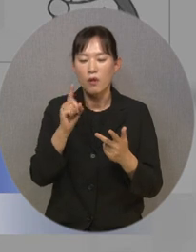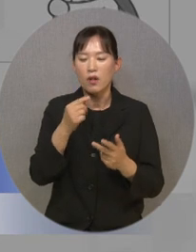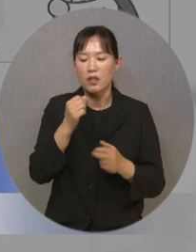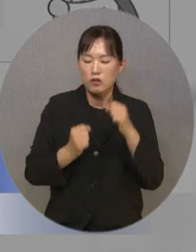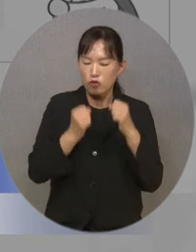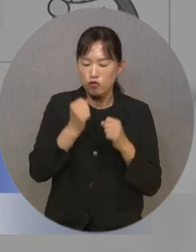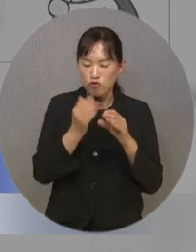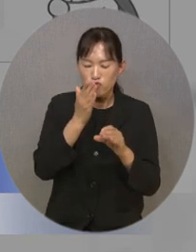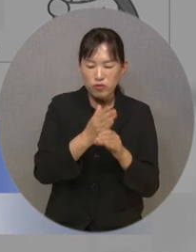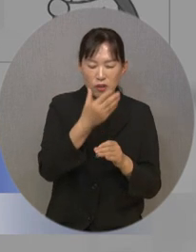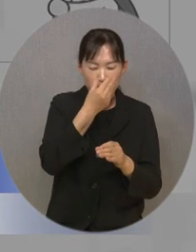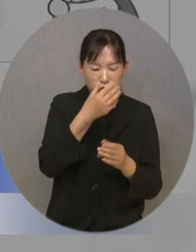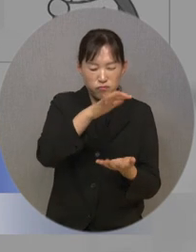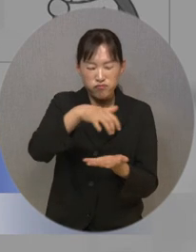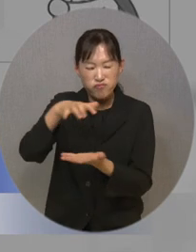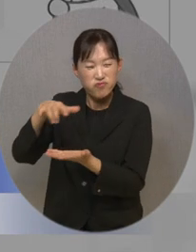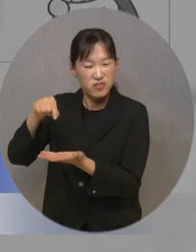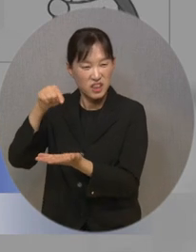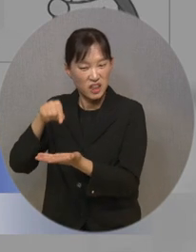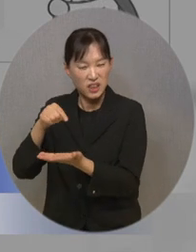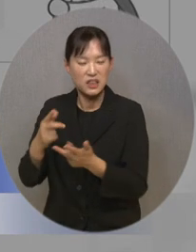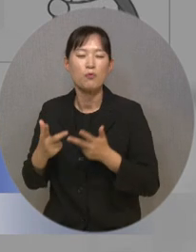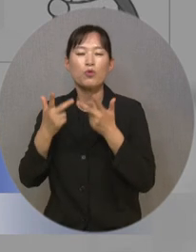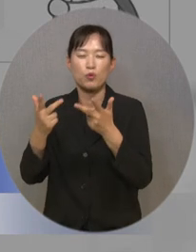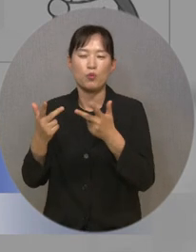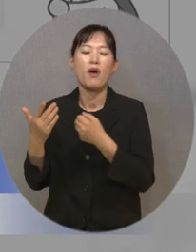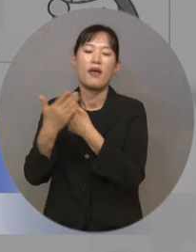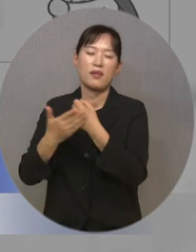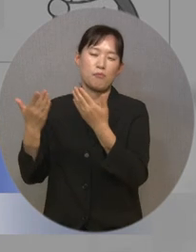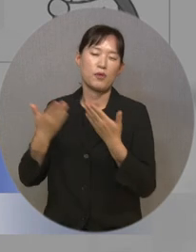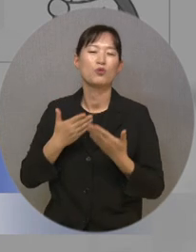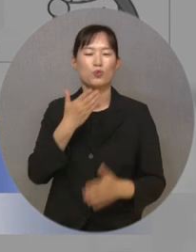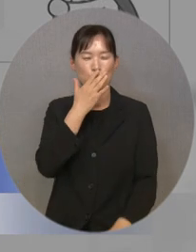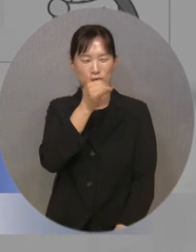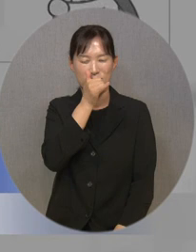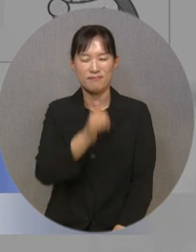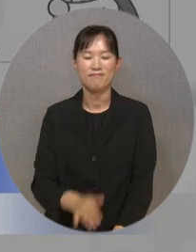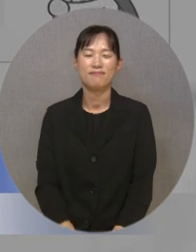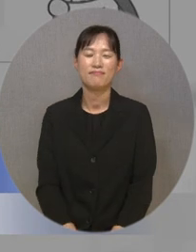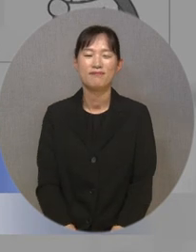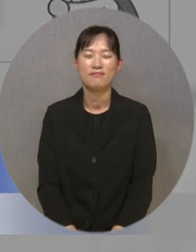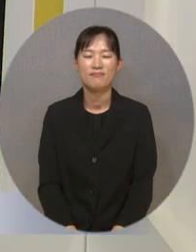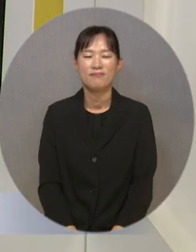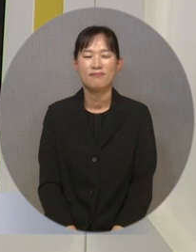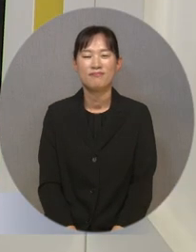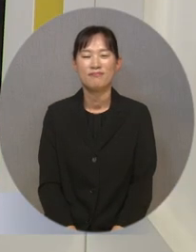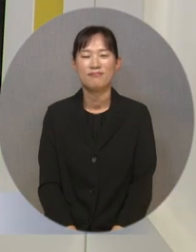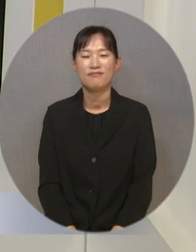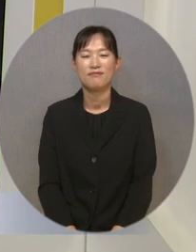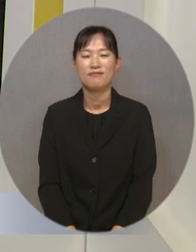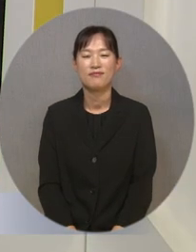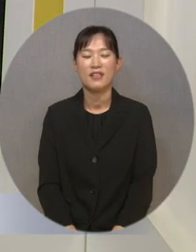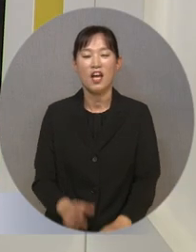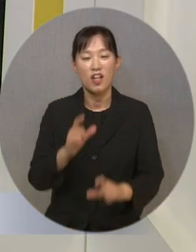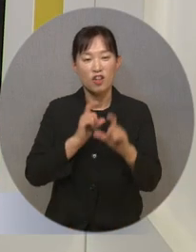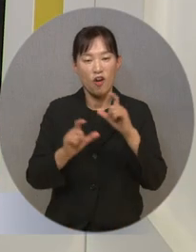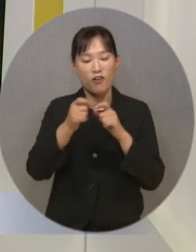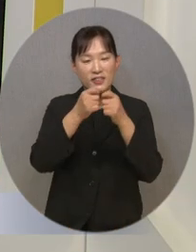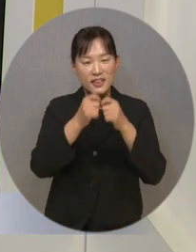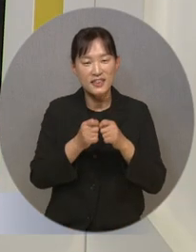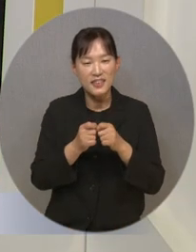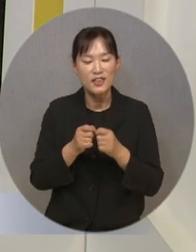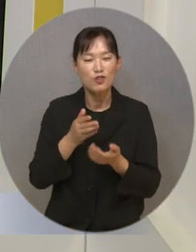같은 형태의 봉사도이 보장을 받을 수 있다는 내용이 함께 소개되고 있습니다 더 자세한